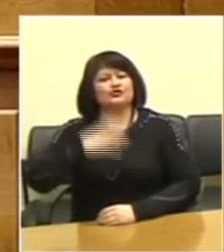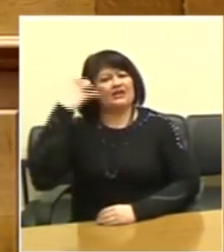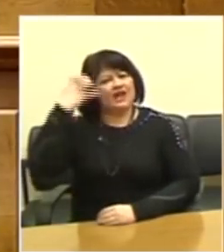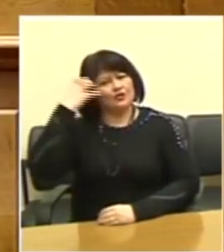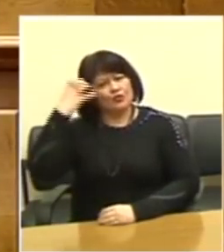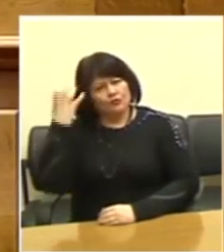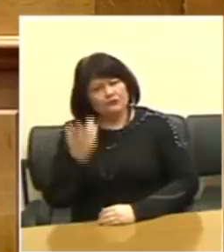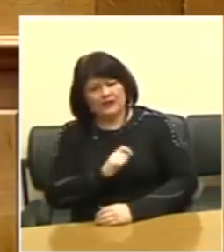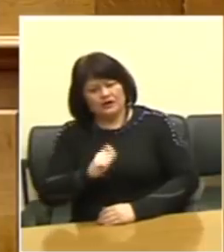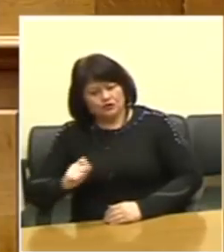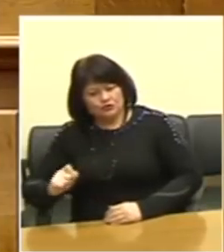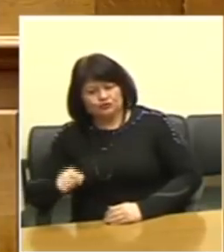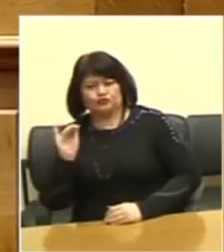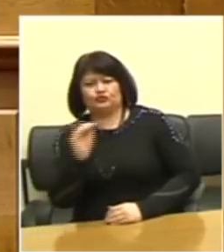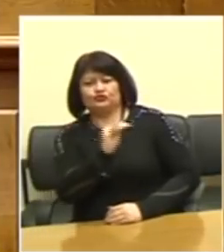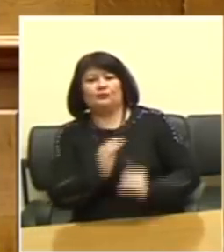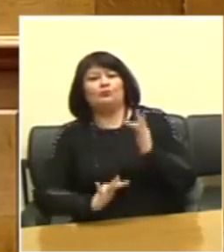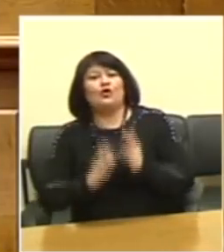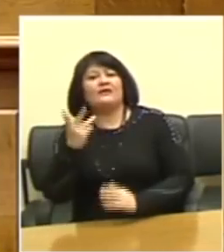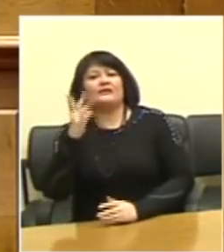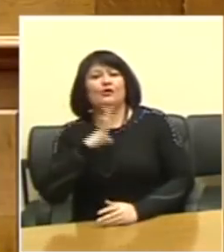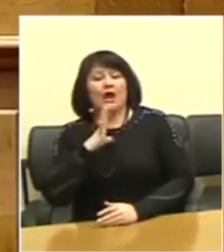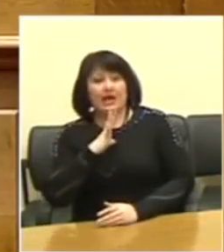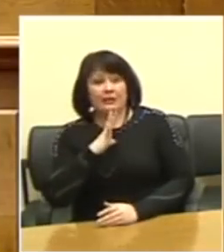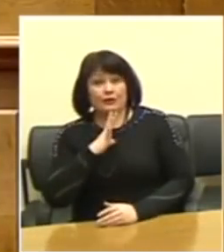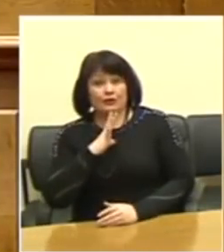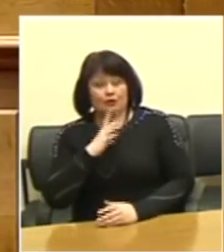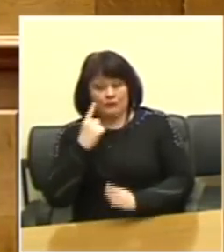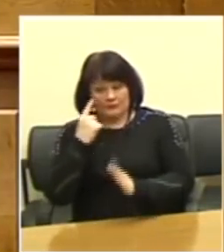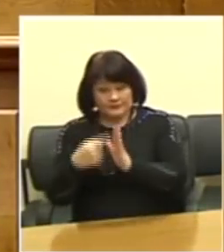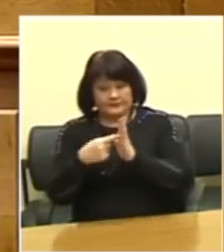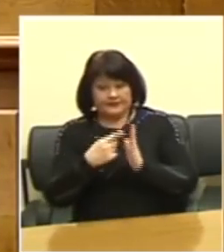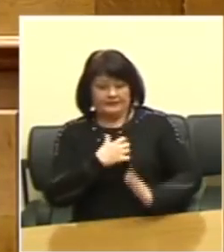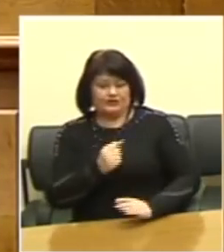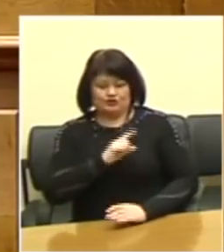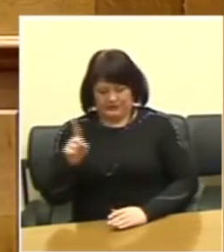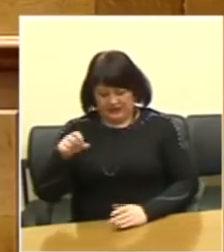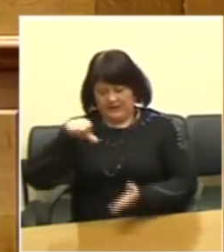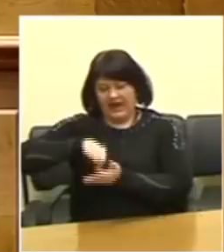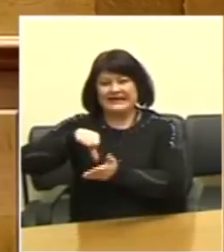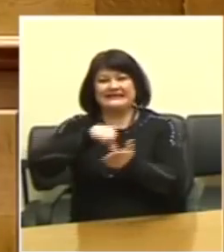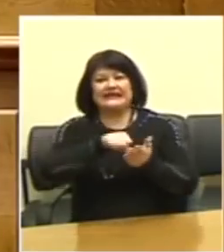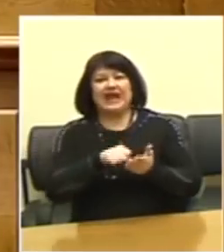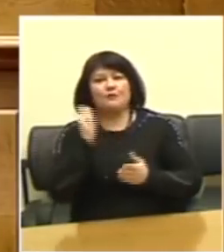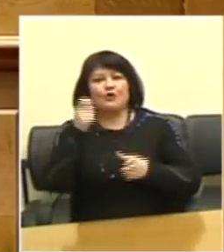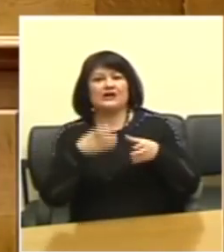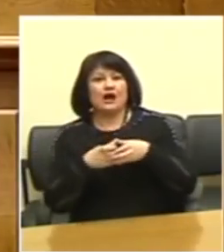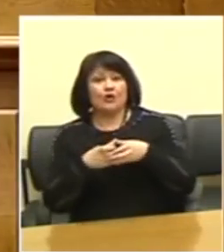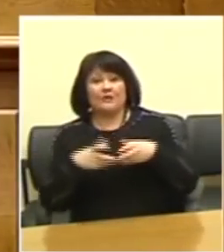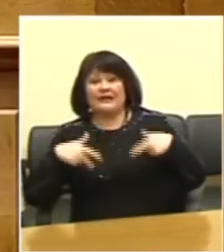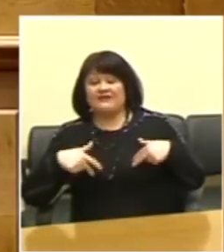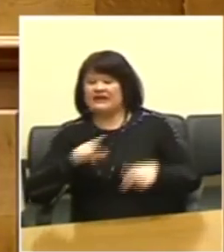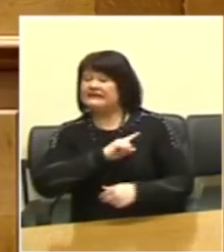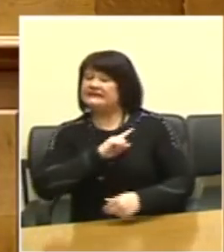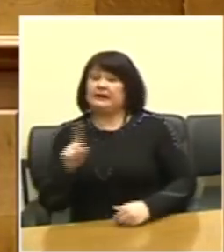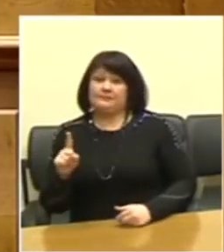διανοούμενους, κάθε προοδευτικό άνθρωπο, να μην δείξουν εμπιστοσύνη σε αστικά κόμματα, στις κυβερνήσεις τους,